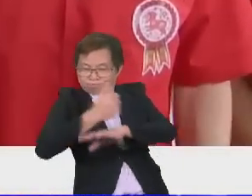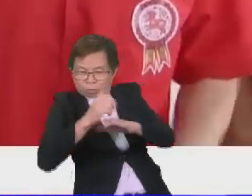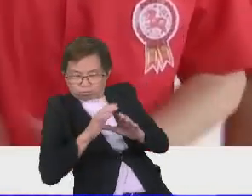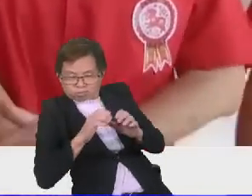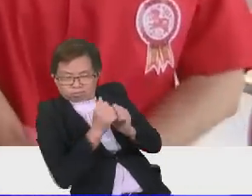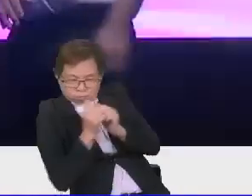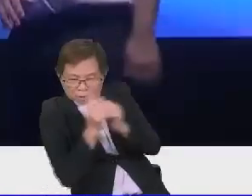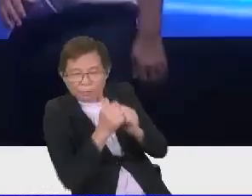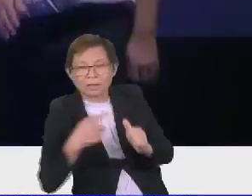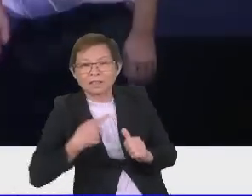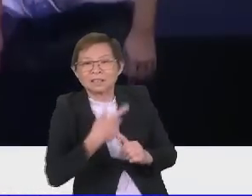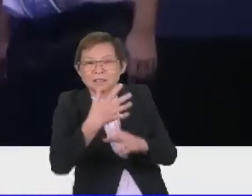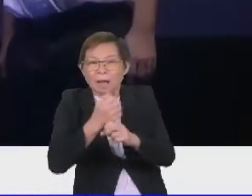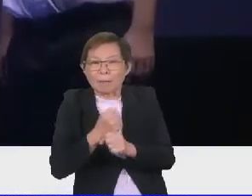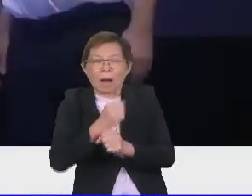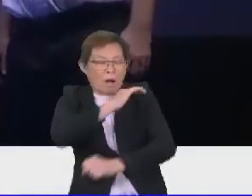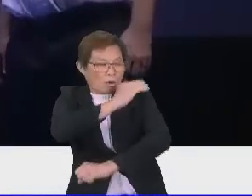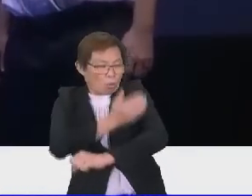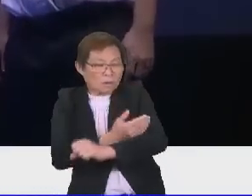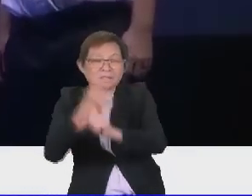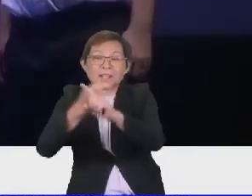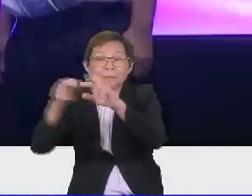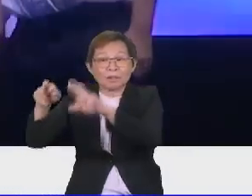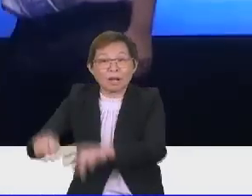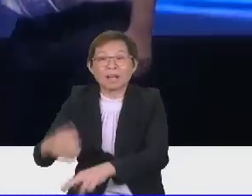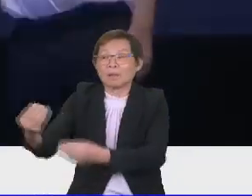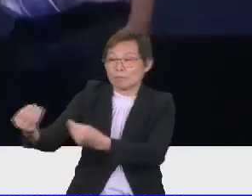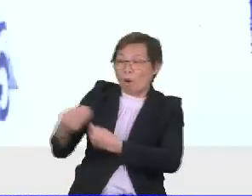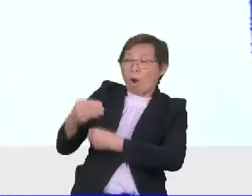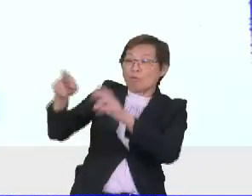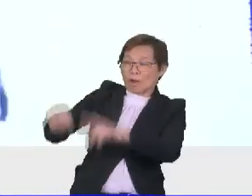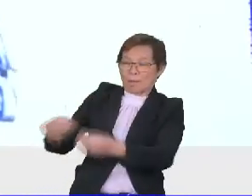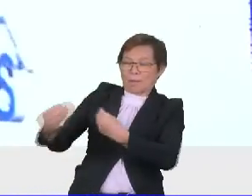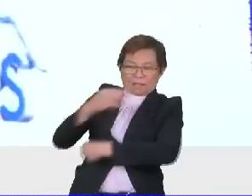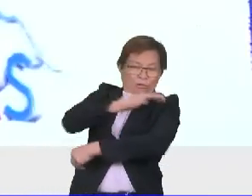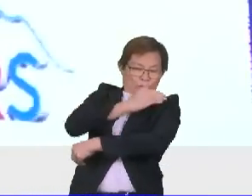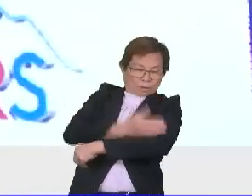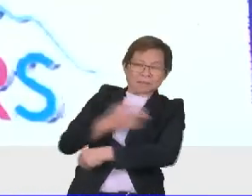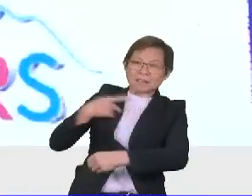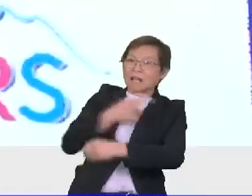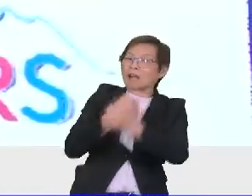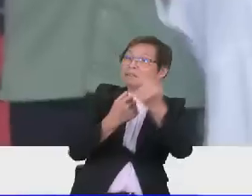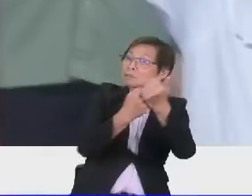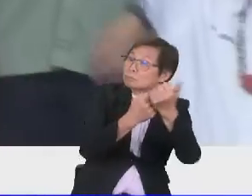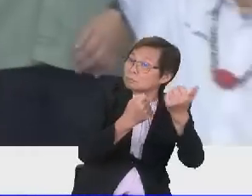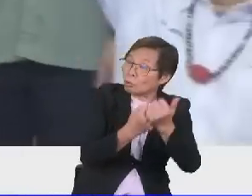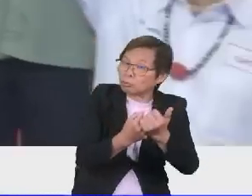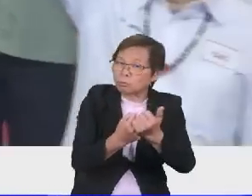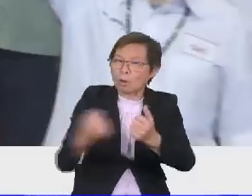dan kita mendapatkan mandai daripada rakyat dan kita akan syukur dengan